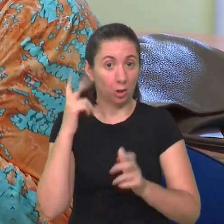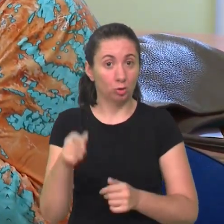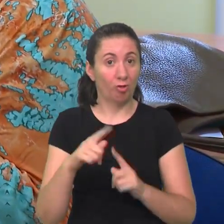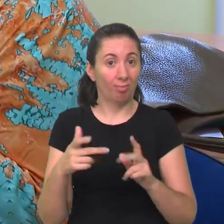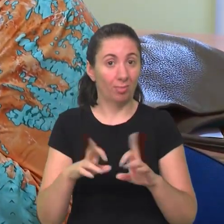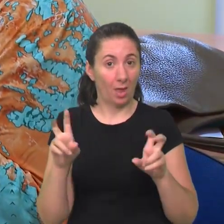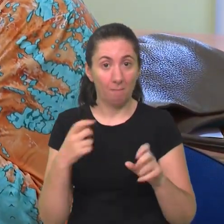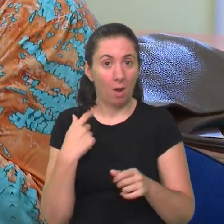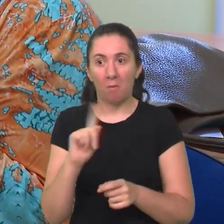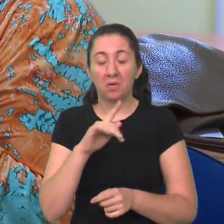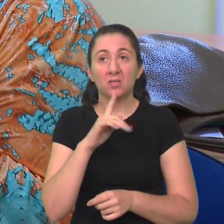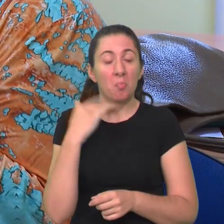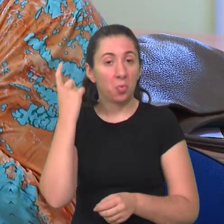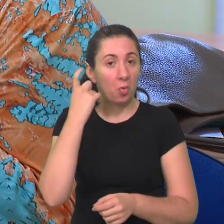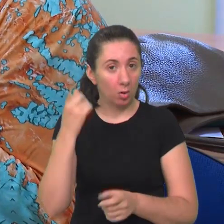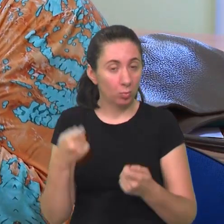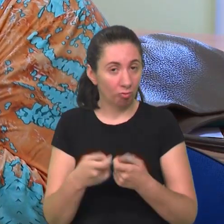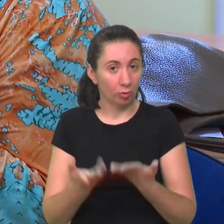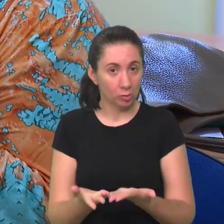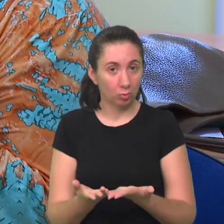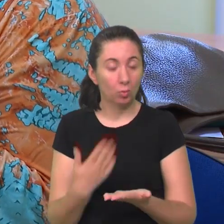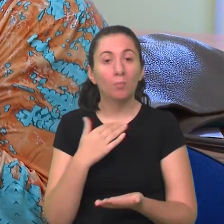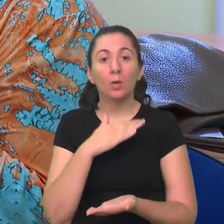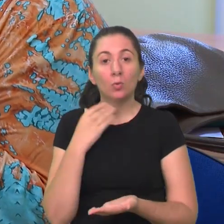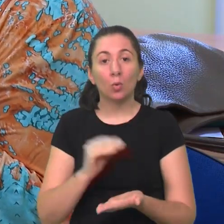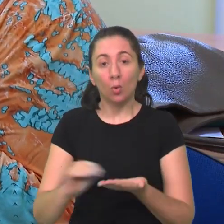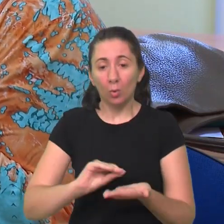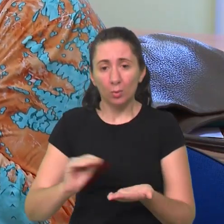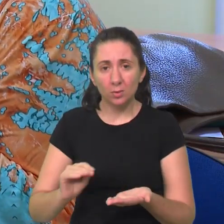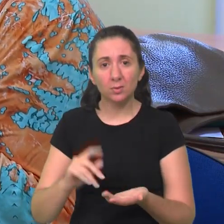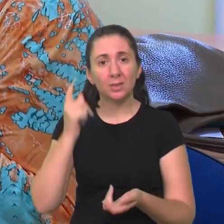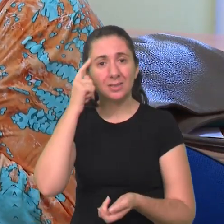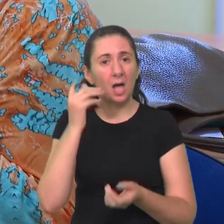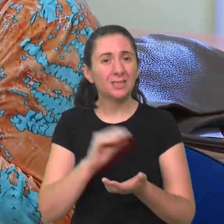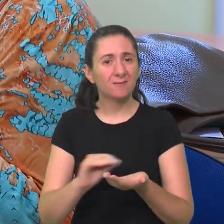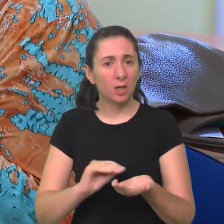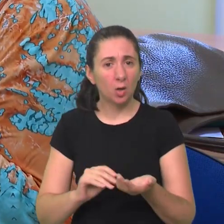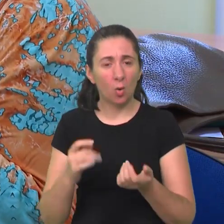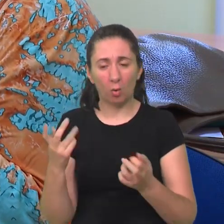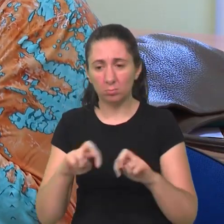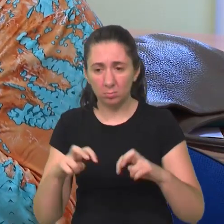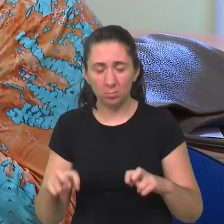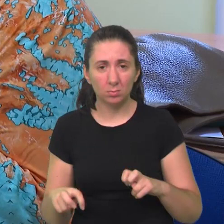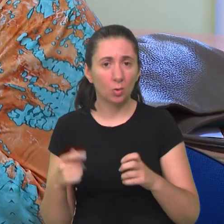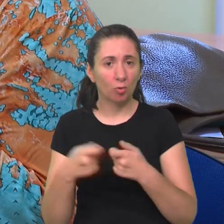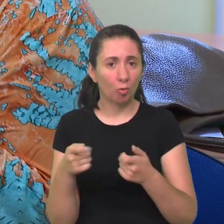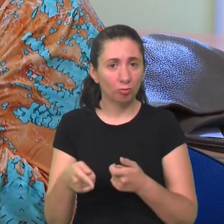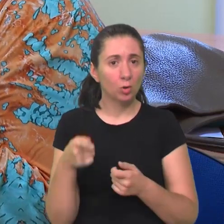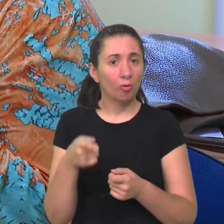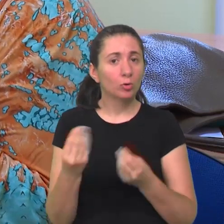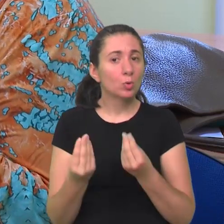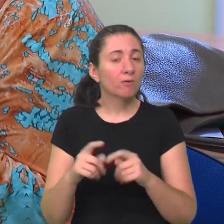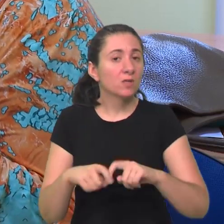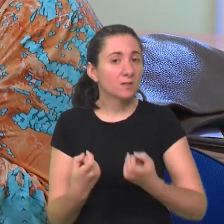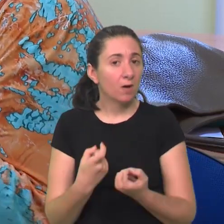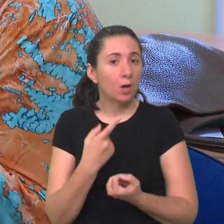temu, nisam o tome previše razmišljala, no međutim ima dosta tekstova i znanstvenih članaka na tu temu, pa onda ovo su neke od